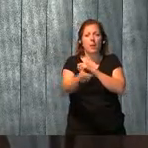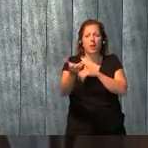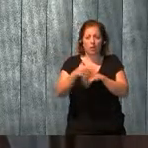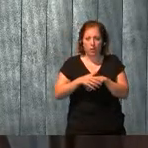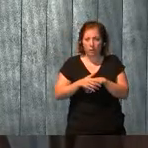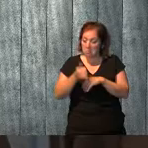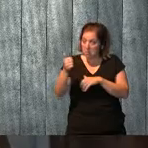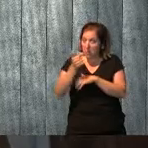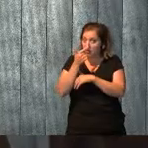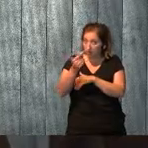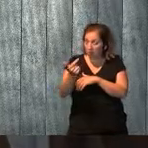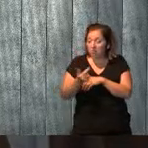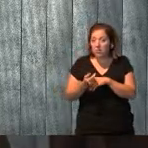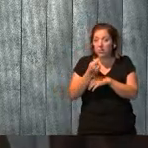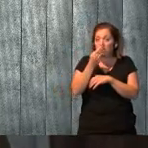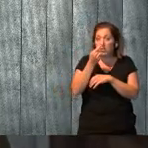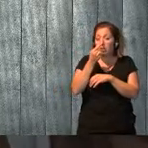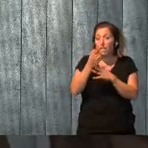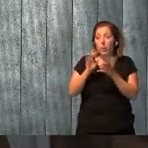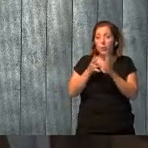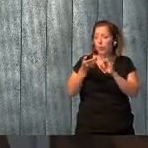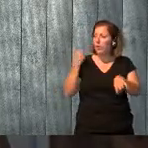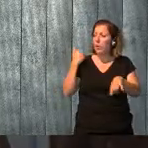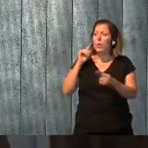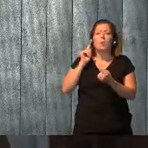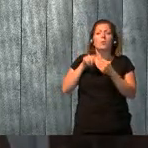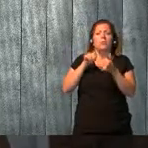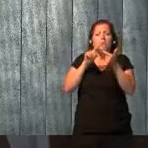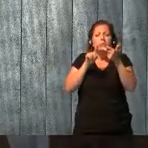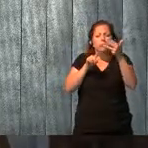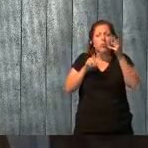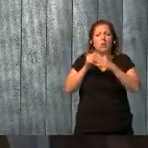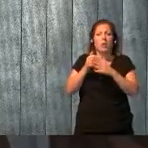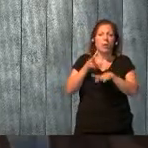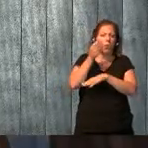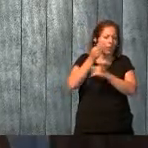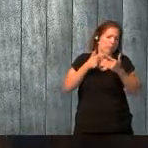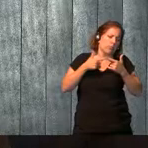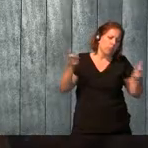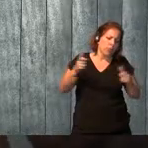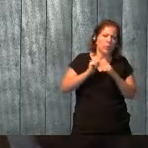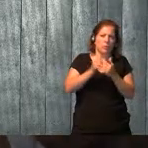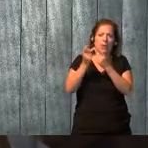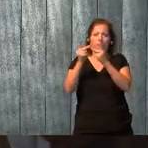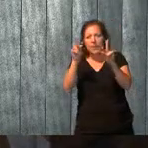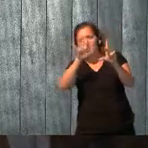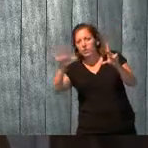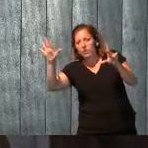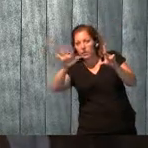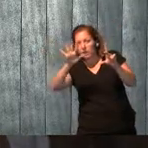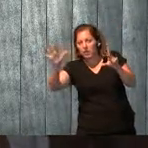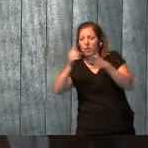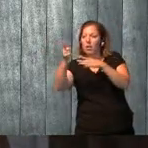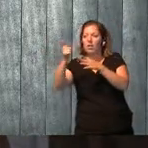que la prise en compte de tous les enjeux dont nous avons parlé, qui sont très différents, on l'a compris, dans les villes occidentales, celles qui connaissent